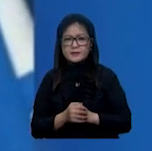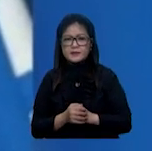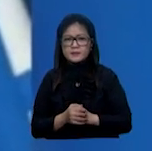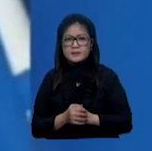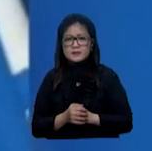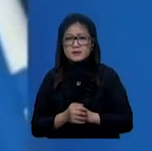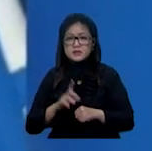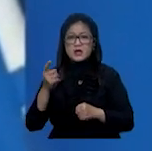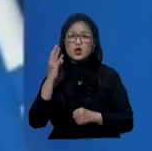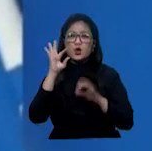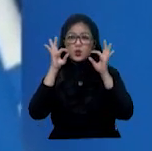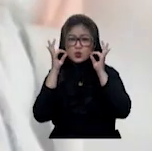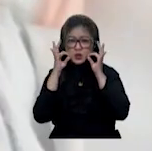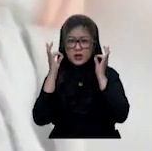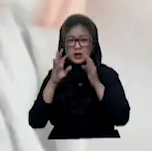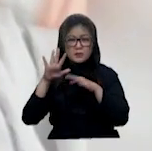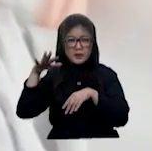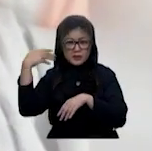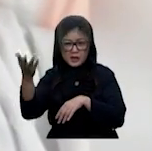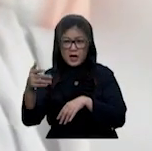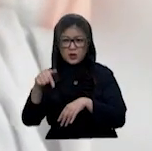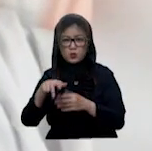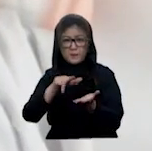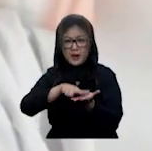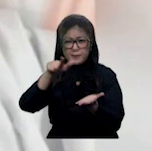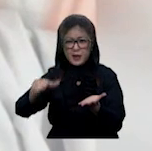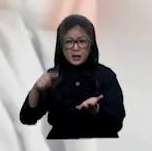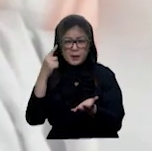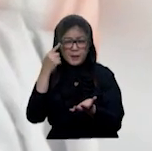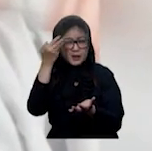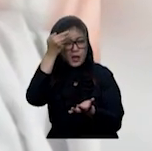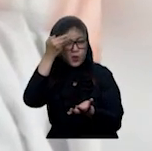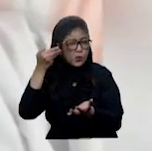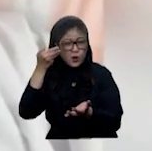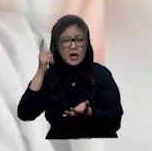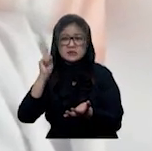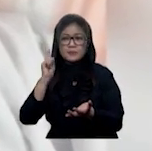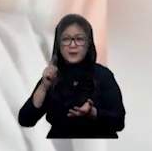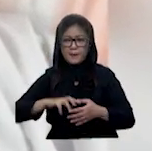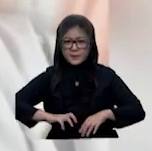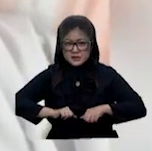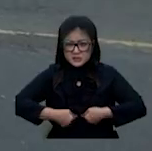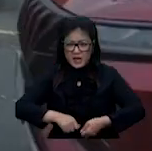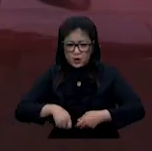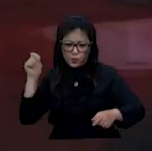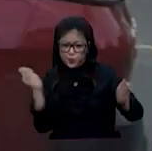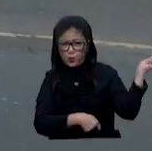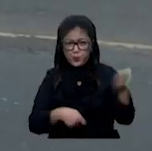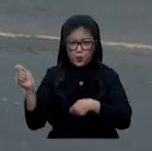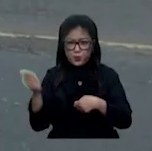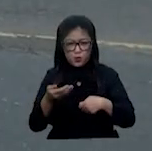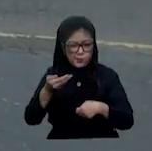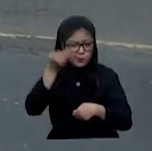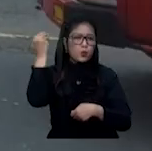Bocah berusia 9 tahun di Balikpapan kehilangan penglihatan salah satu matanya akibat terkena sabetan perang sarung. Sepulang